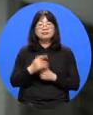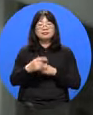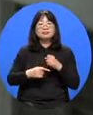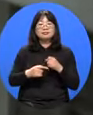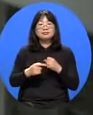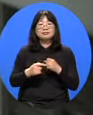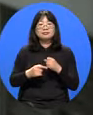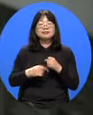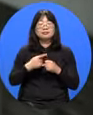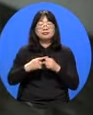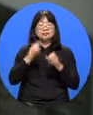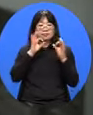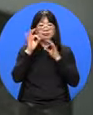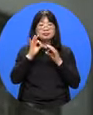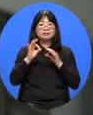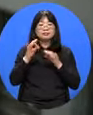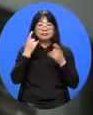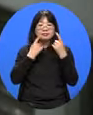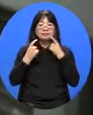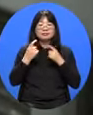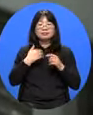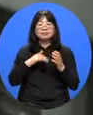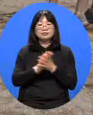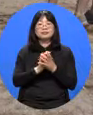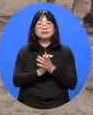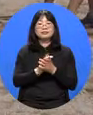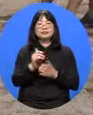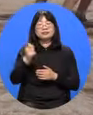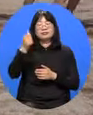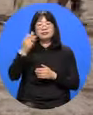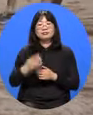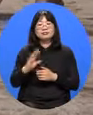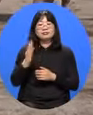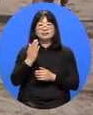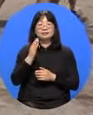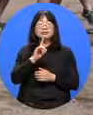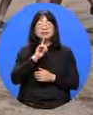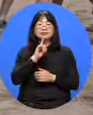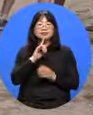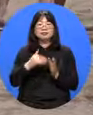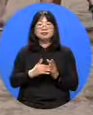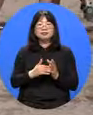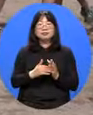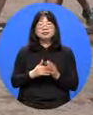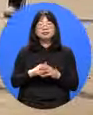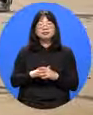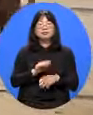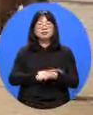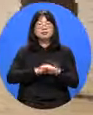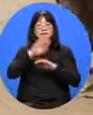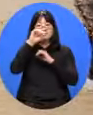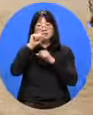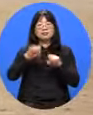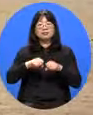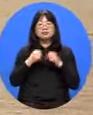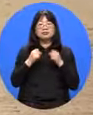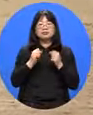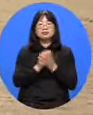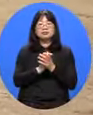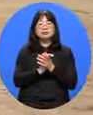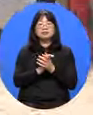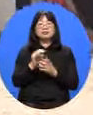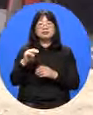1년에 사고로 다치는 제 또래 친구들은 수천 명이나 된다고 해요. 팔이나 다리가 부러진